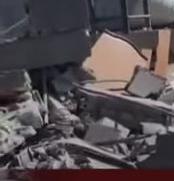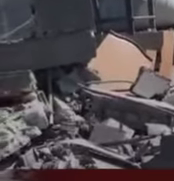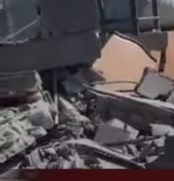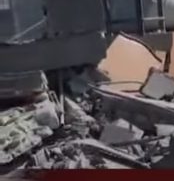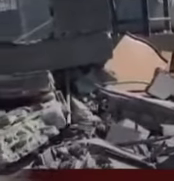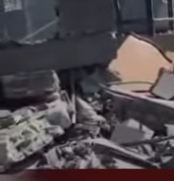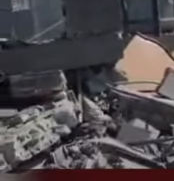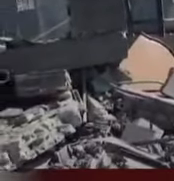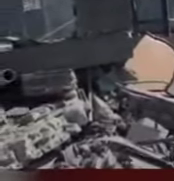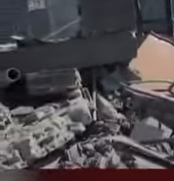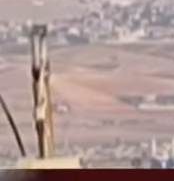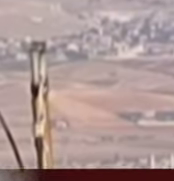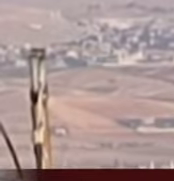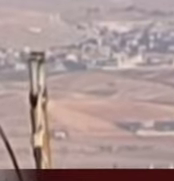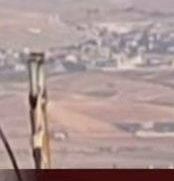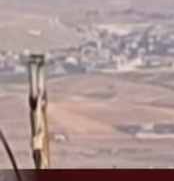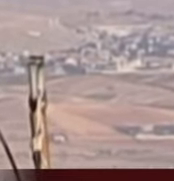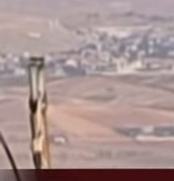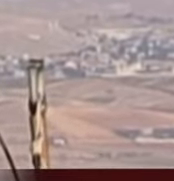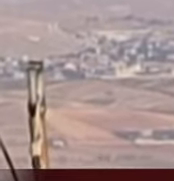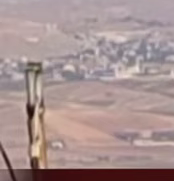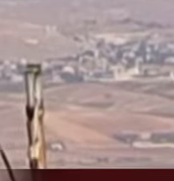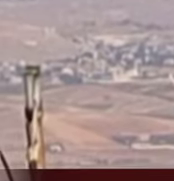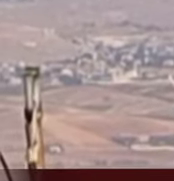العدوان الإسرائيلي نفذ عدة غارات